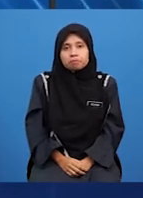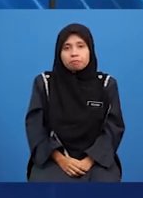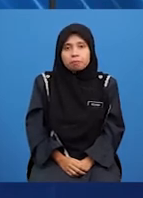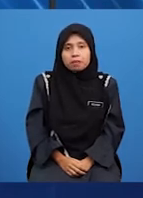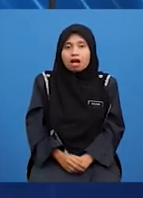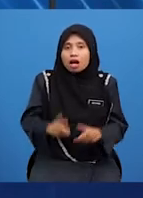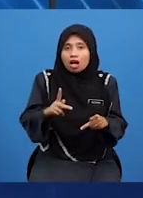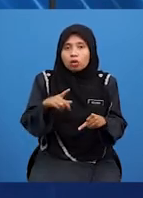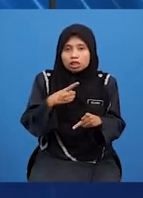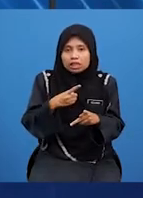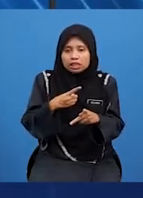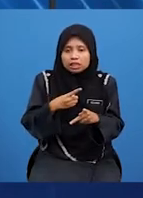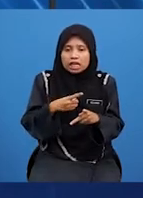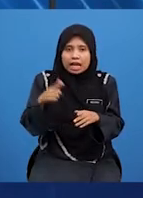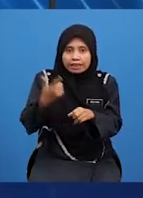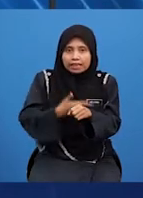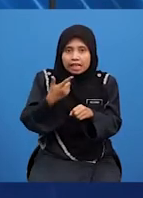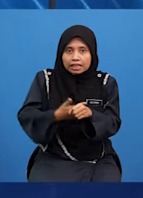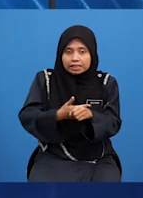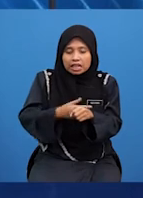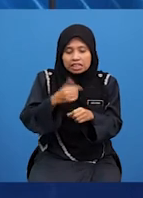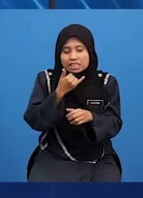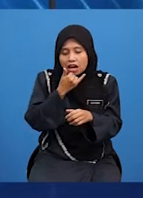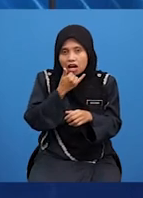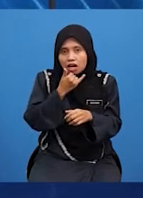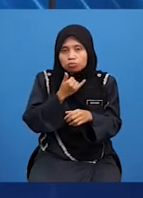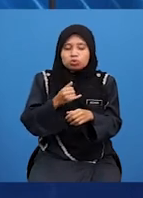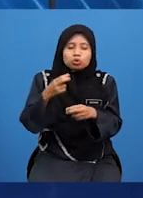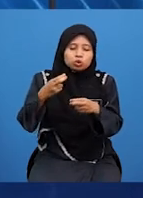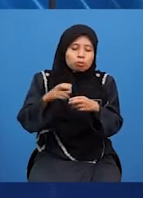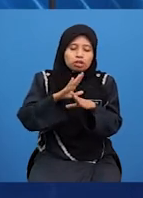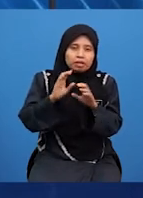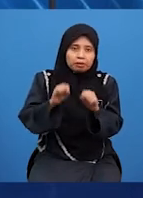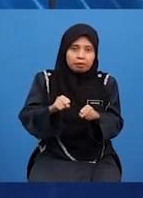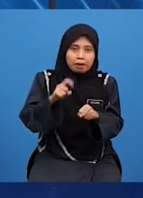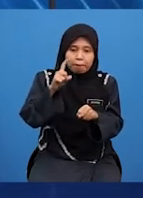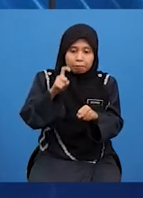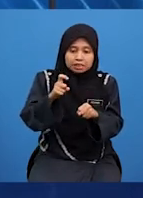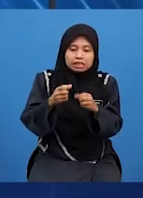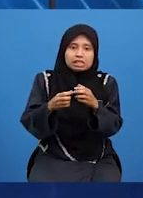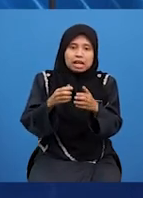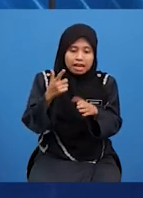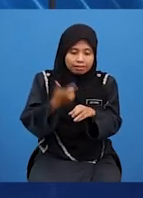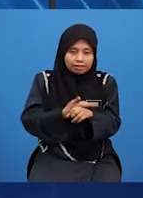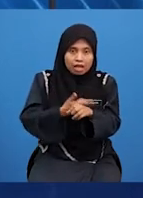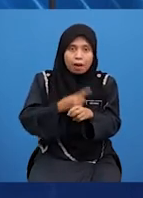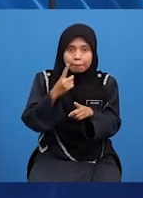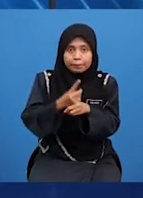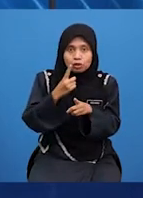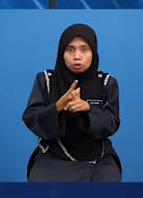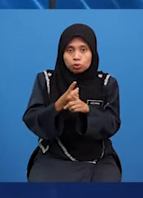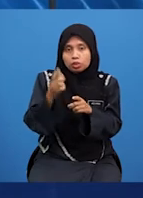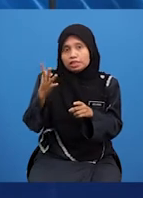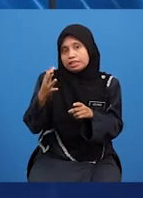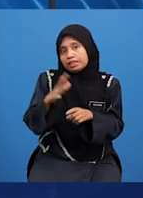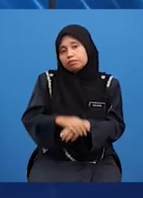Betul. Tetapi kalau kita melatih tanpa latihan yang benar, betul, dia takkan betul. That's why perkataan istilah yang sebenar ialah right practice makes perfect. Betul. Jadi